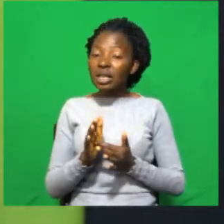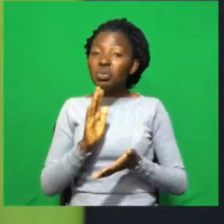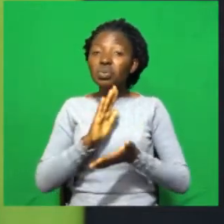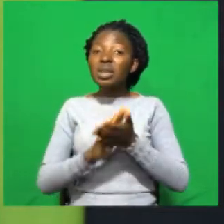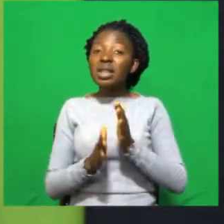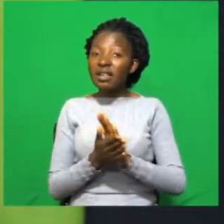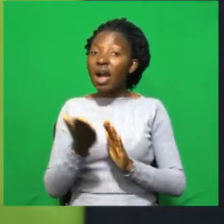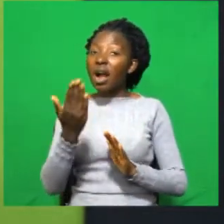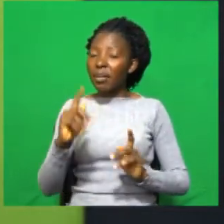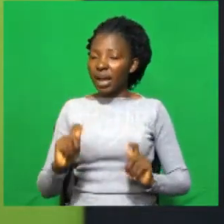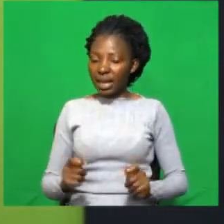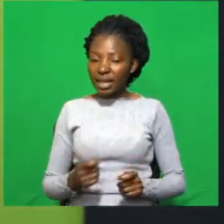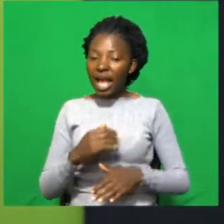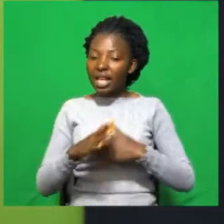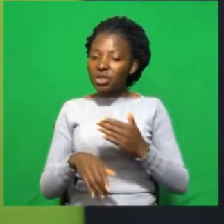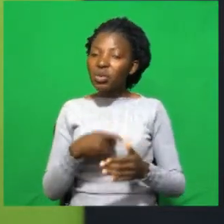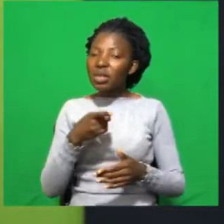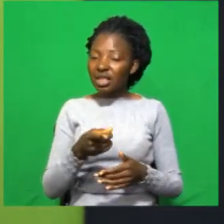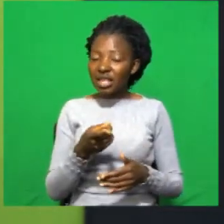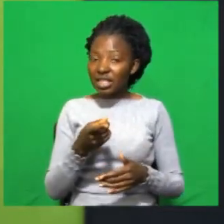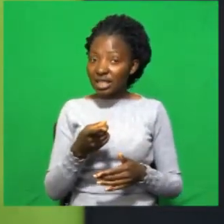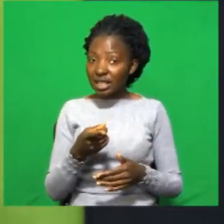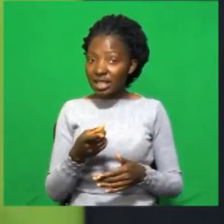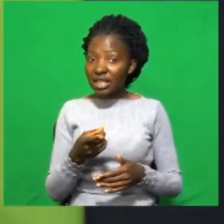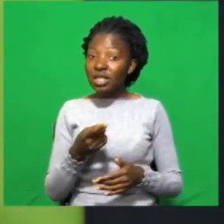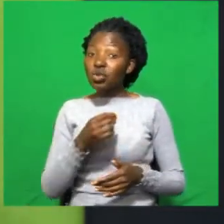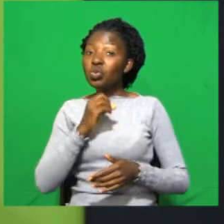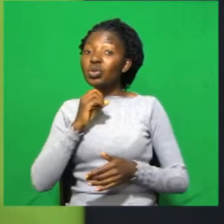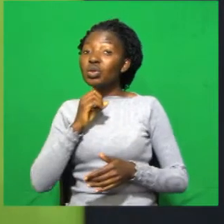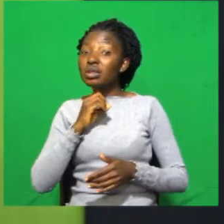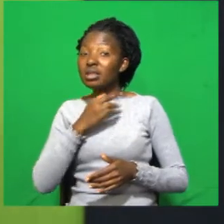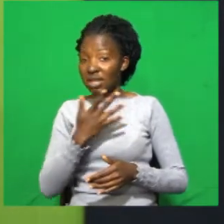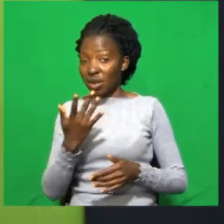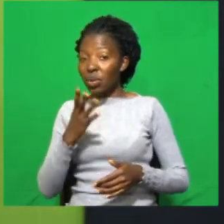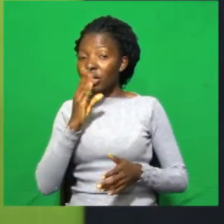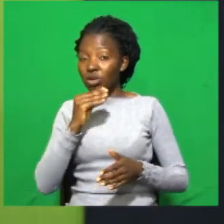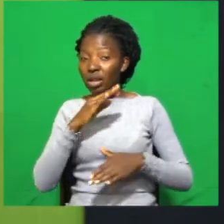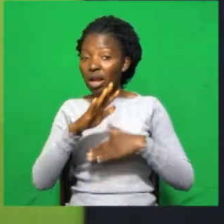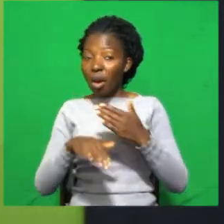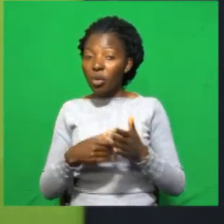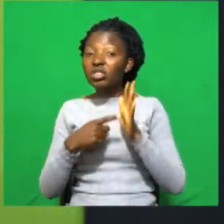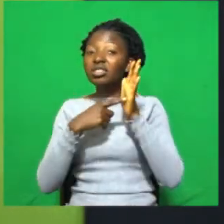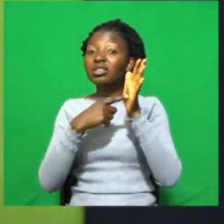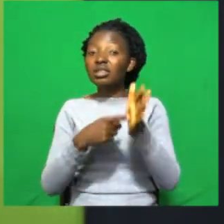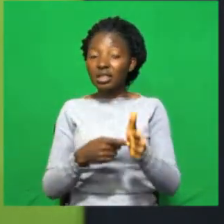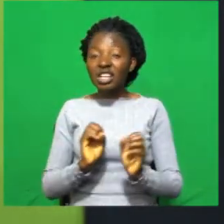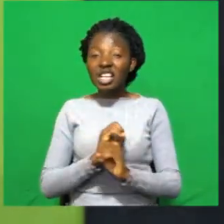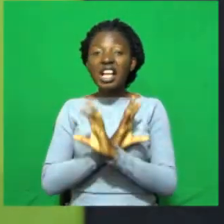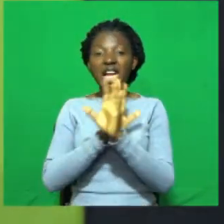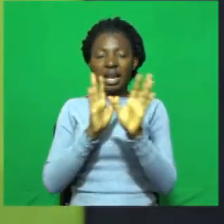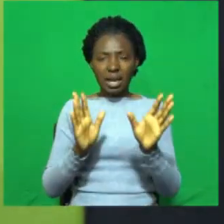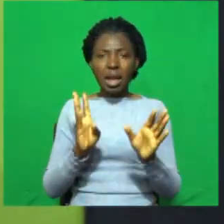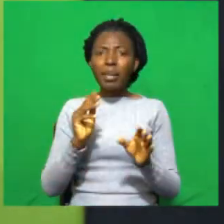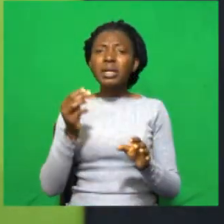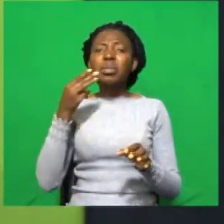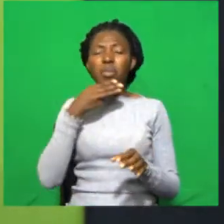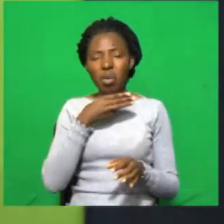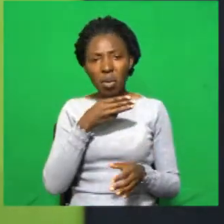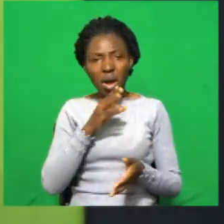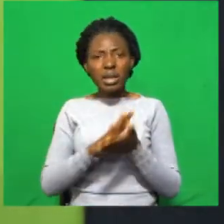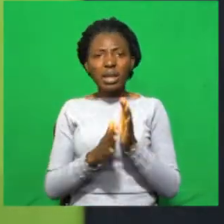kuzouya kusvikira nyaya iyi yatiri kutaura maiona. But matsanangurira aPauro manje haasi